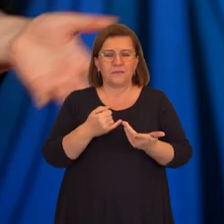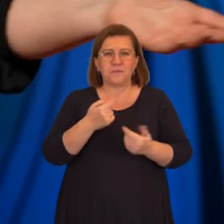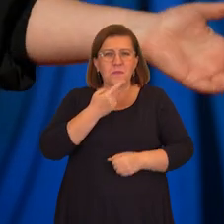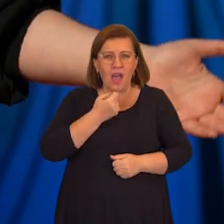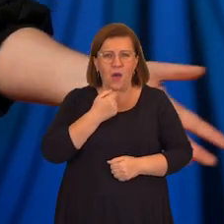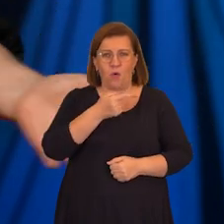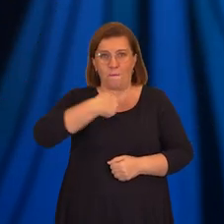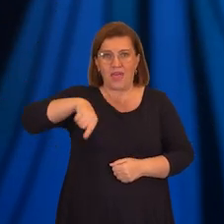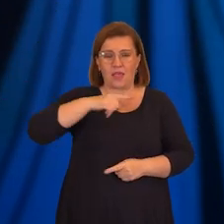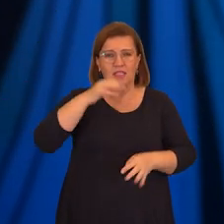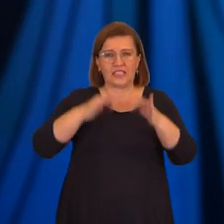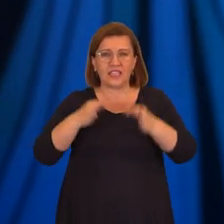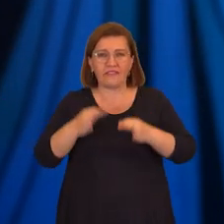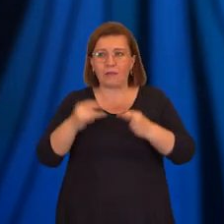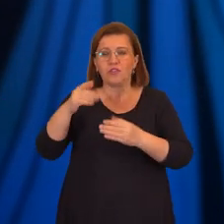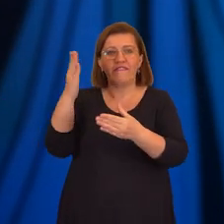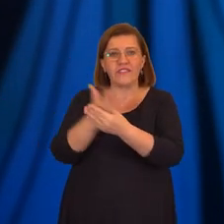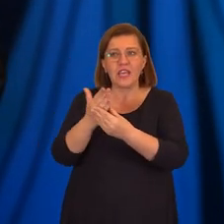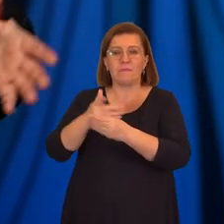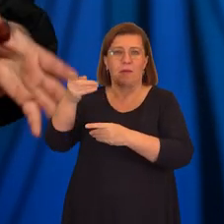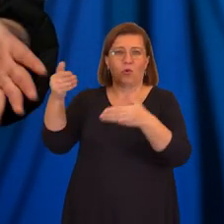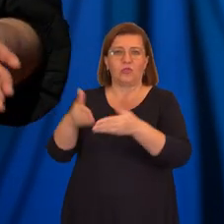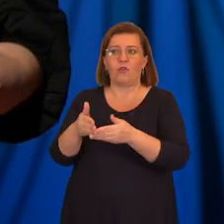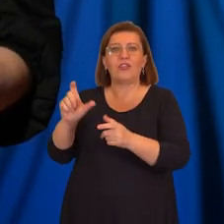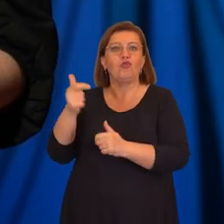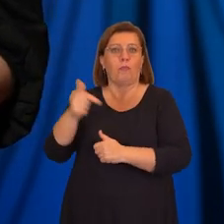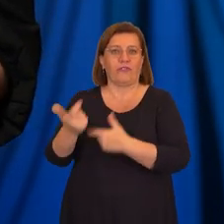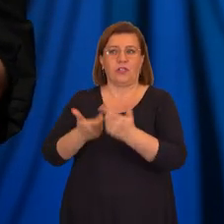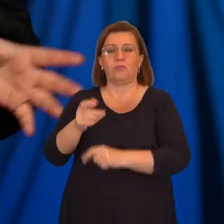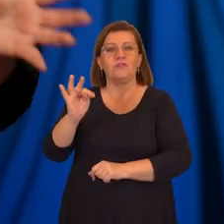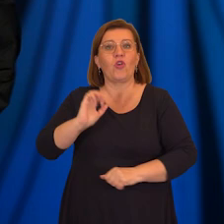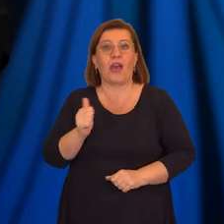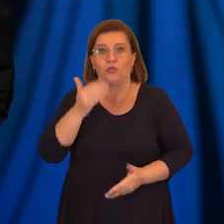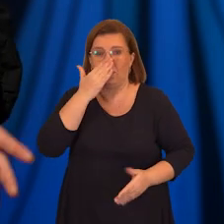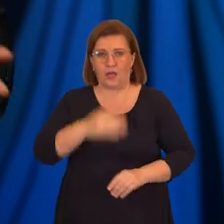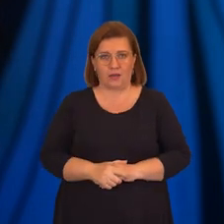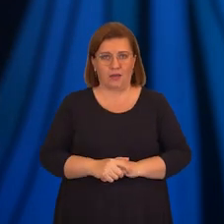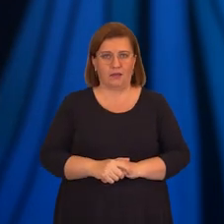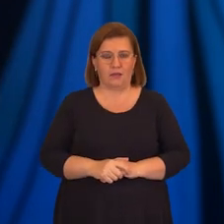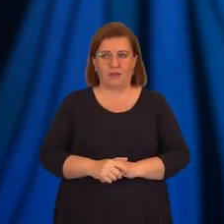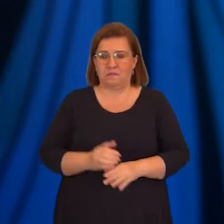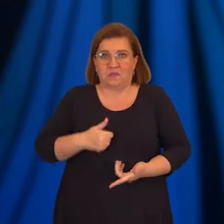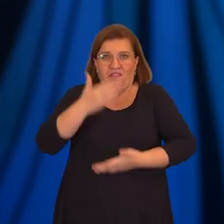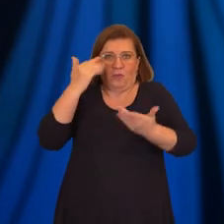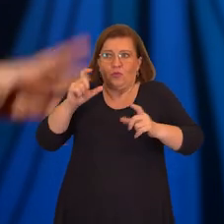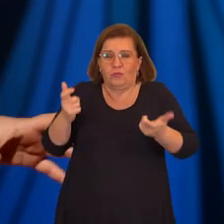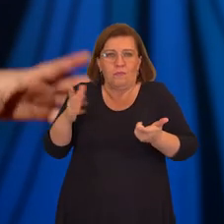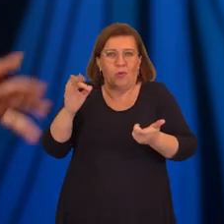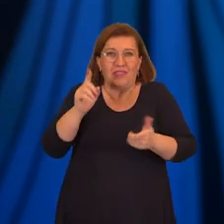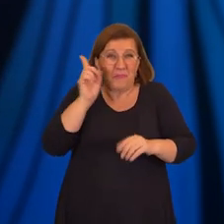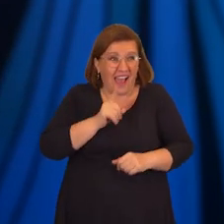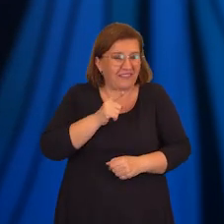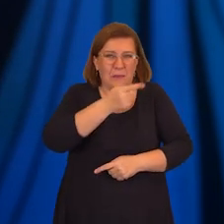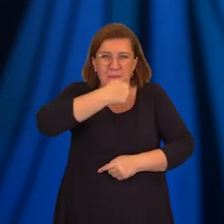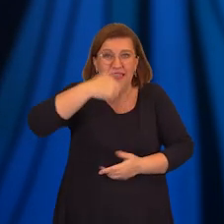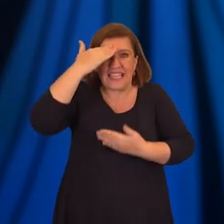ba, nie wiemy nawet czego wymagać. Bo kto z nas ma jakiekolwiek pojęcie na ten temat, zanim